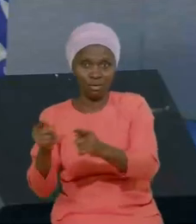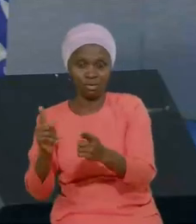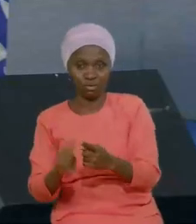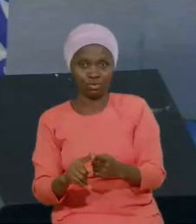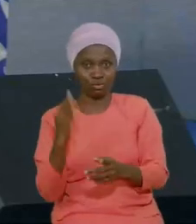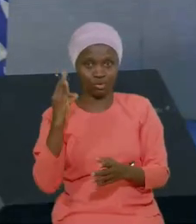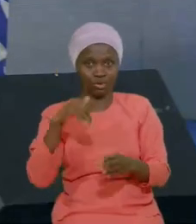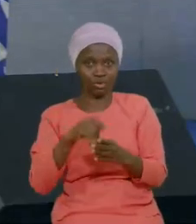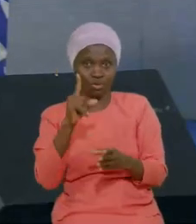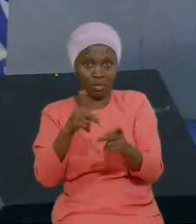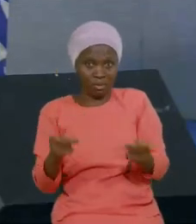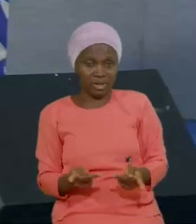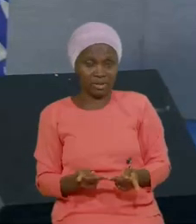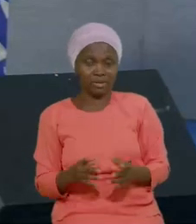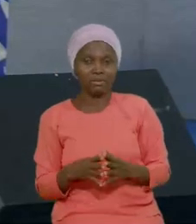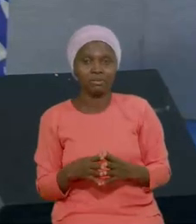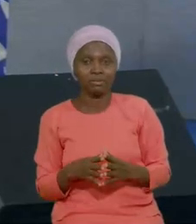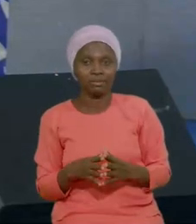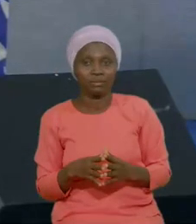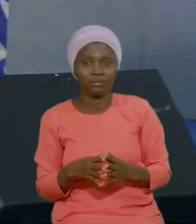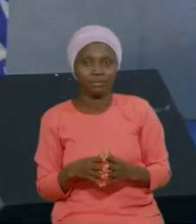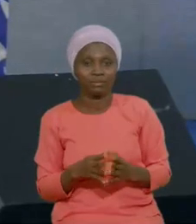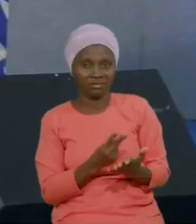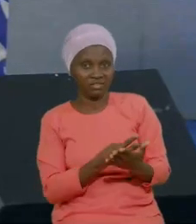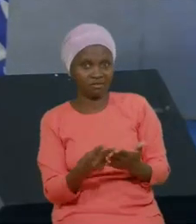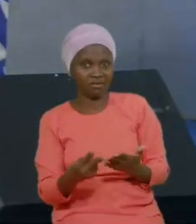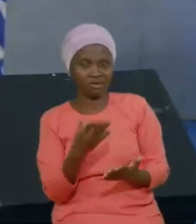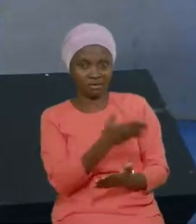Comme un prédicateur, il va prêcher quelque part.